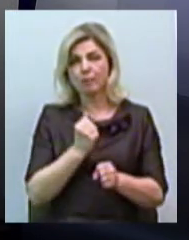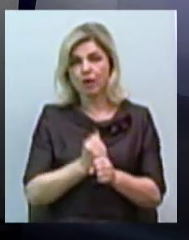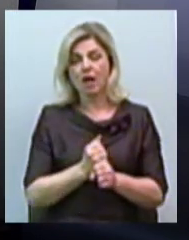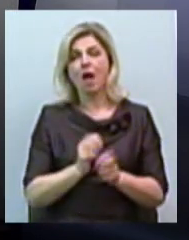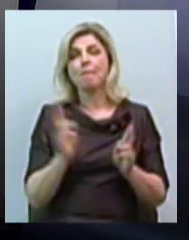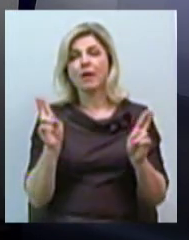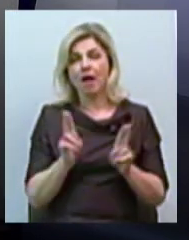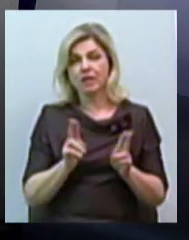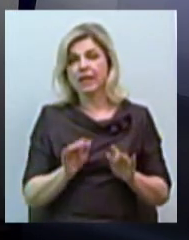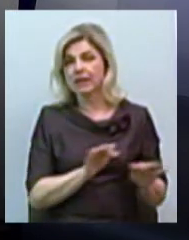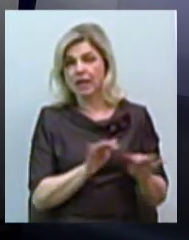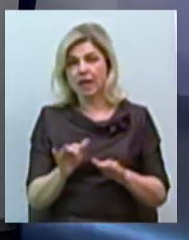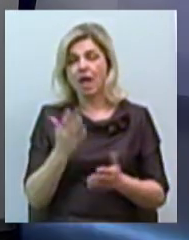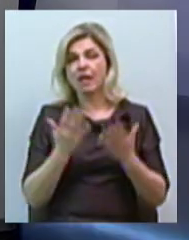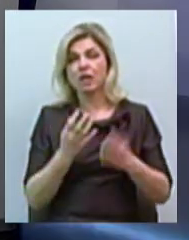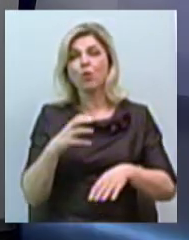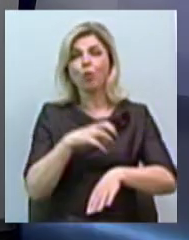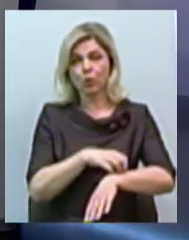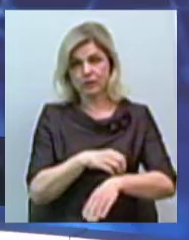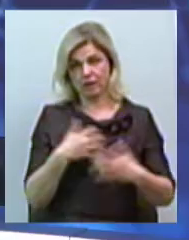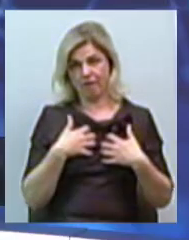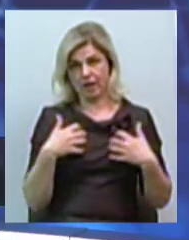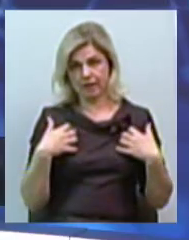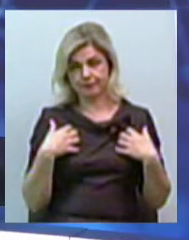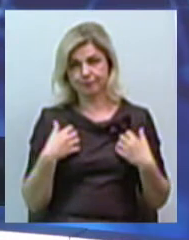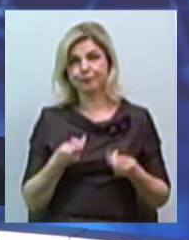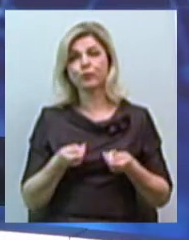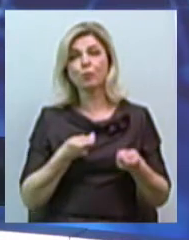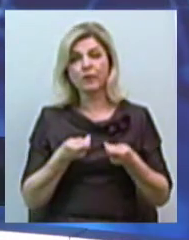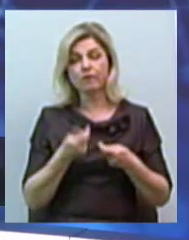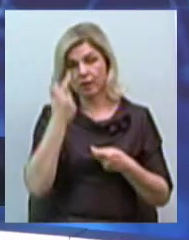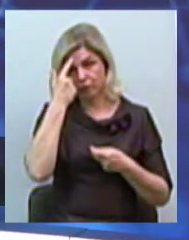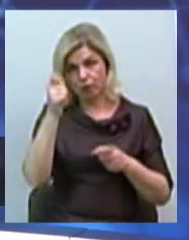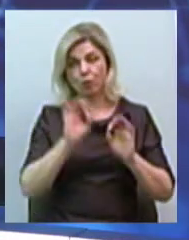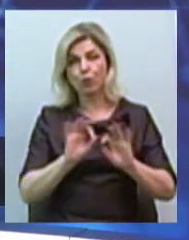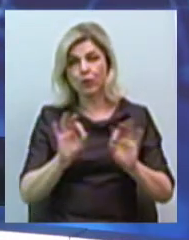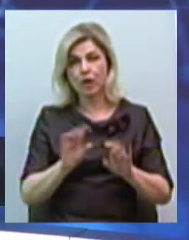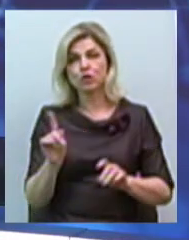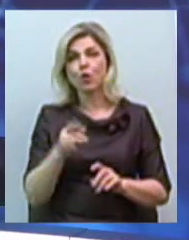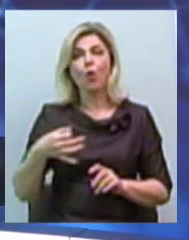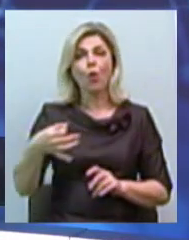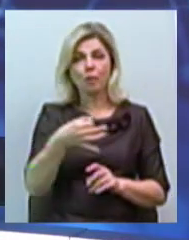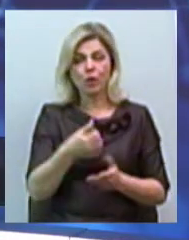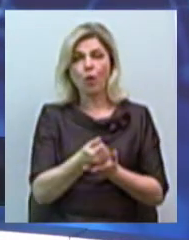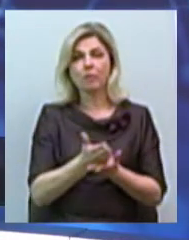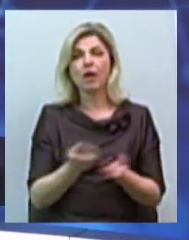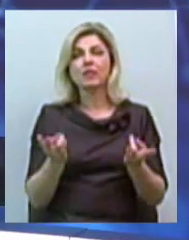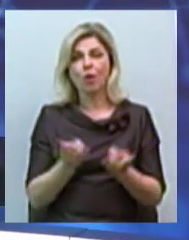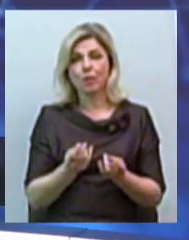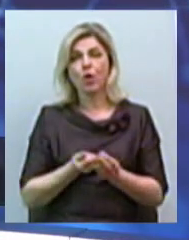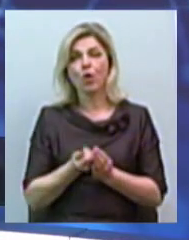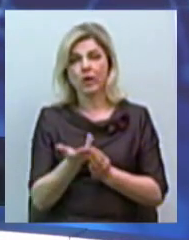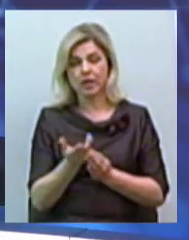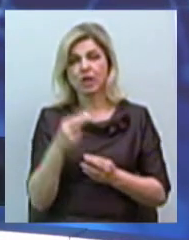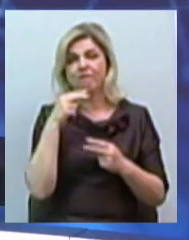дій у разі укусів тваринами. Управління інформує, що область забезпечена необхідною кількістю